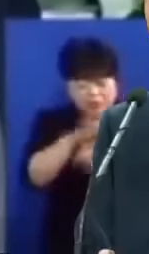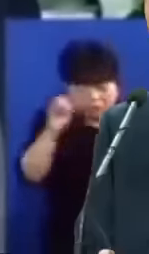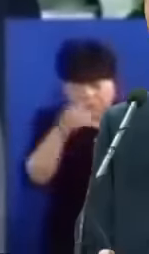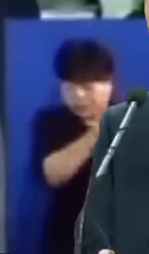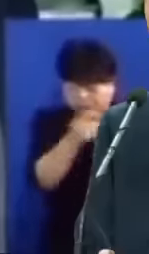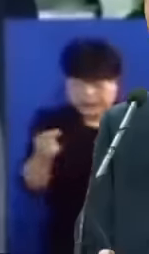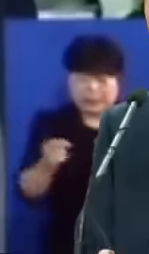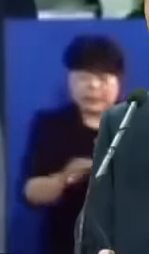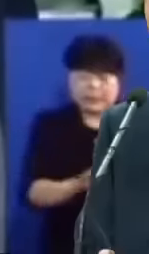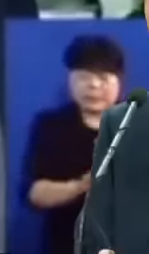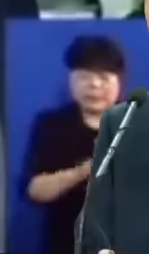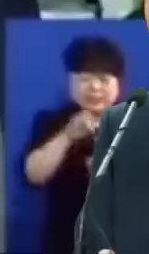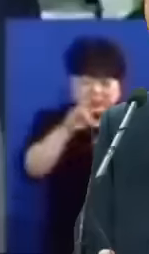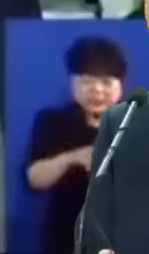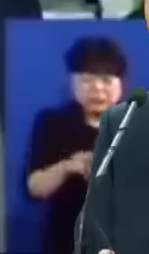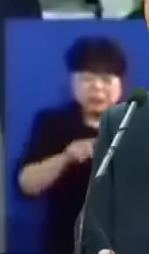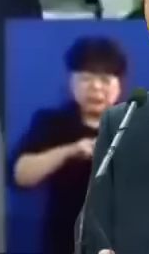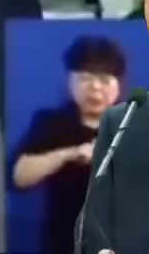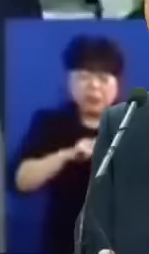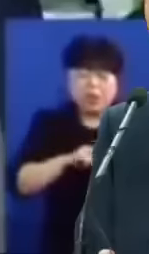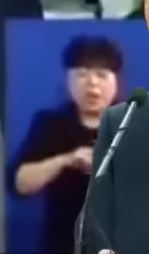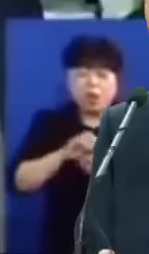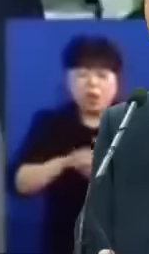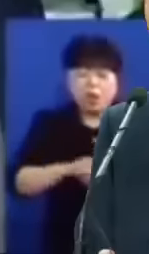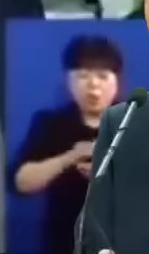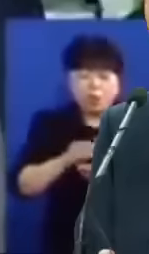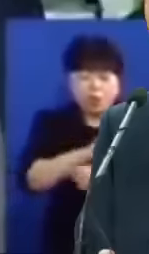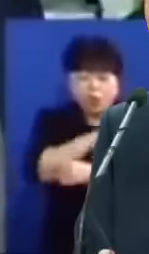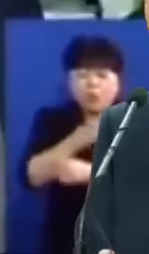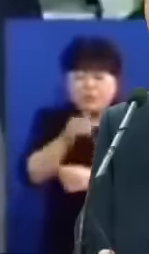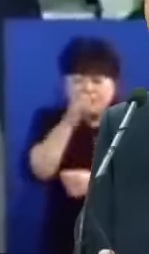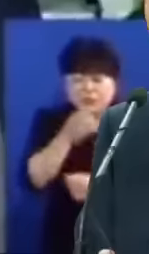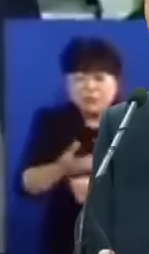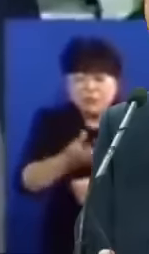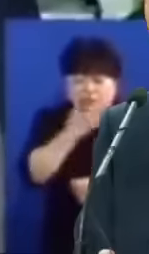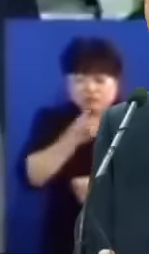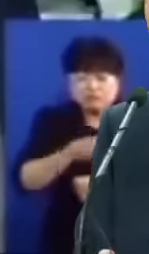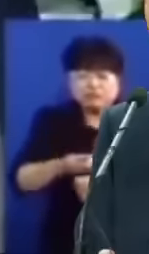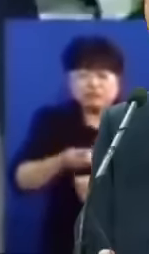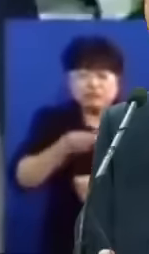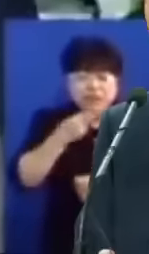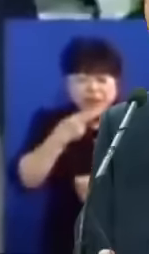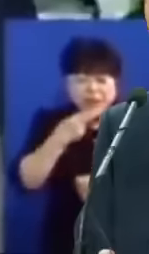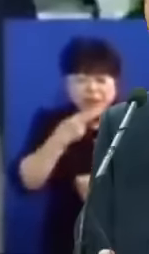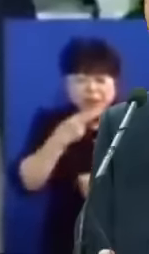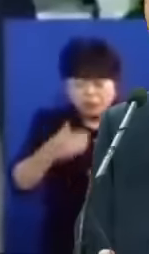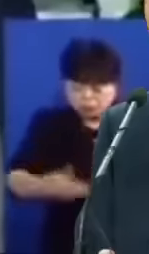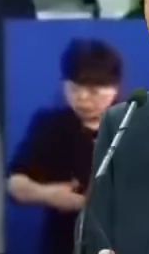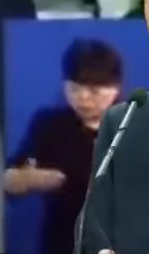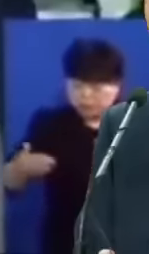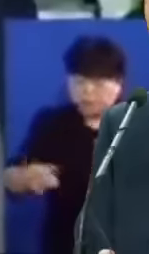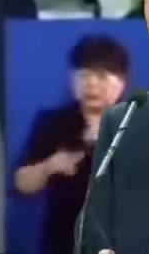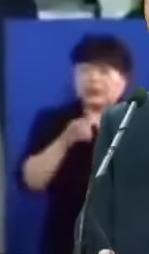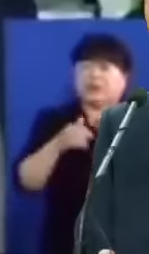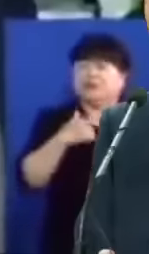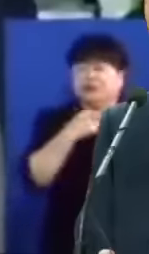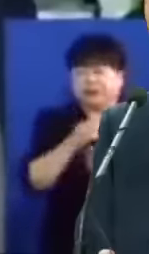없습니다. 집이나 명예나 권세가 아무리 있다고 하더라도 불행하면 그것이 무슨 소용이 있습니까? 자살하고